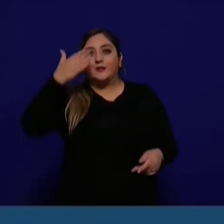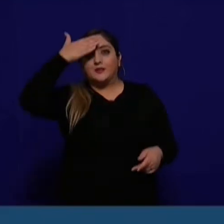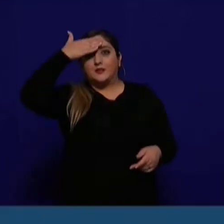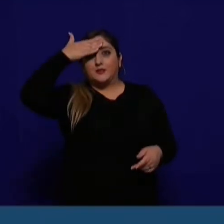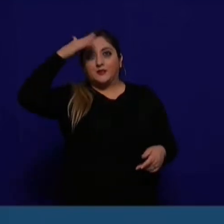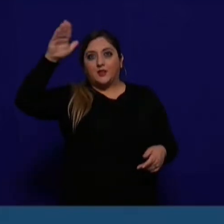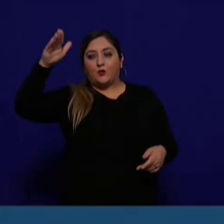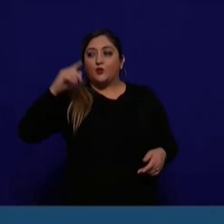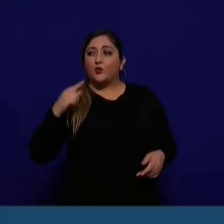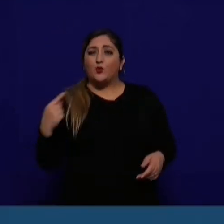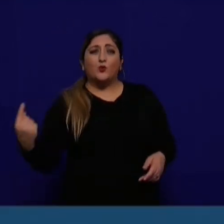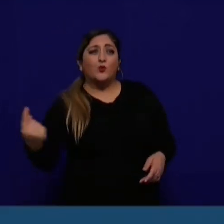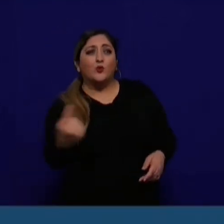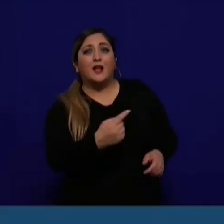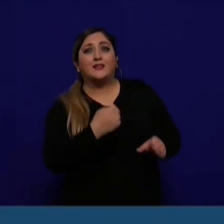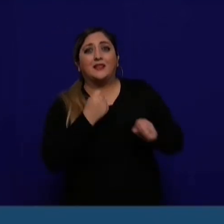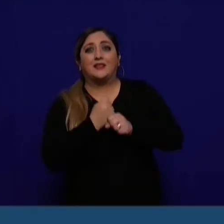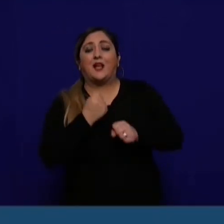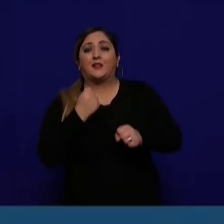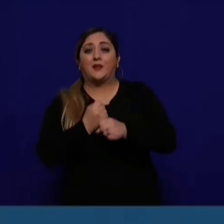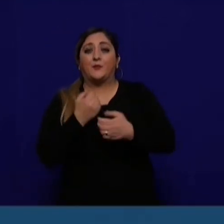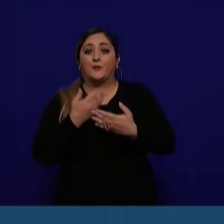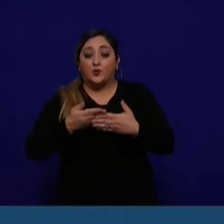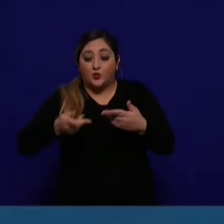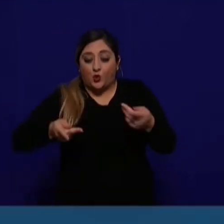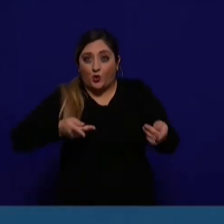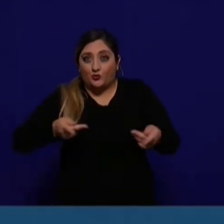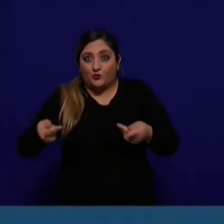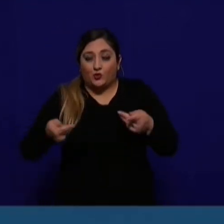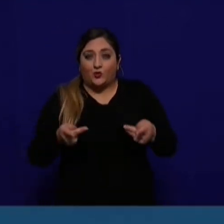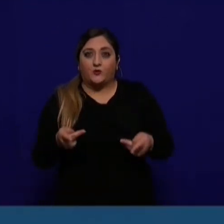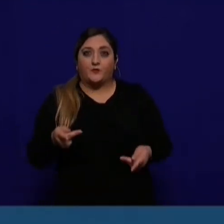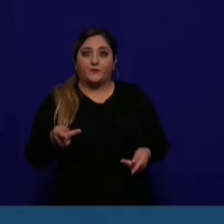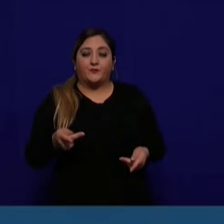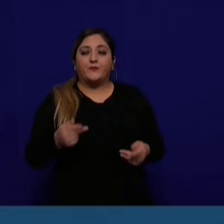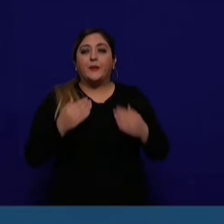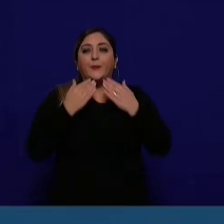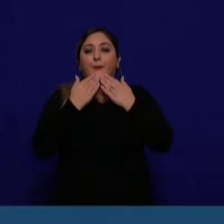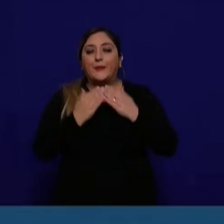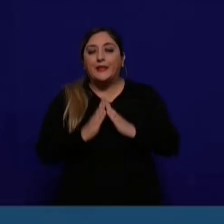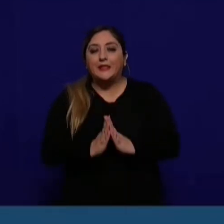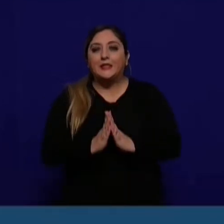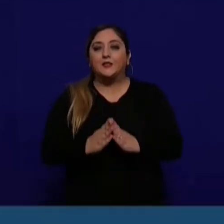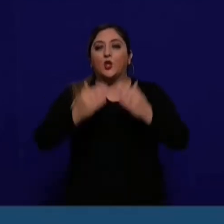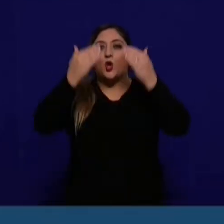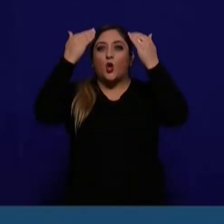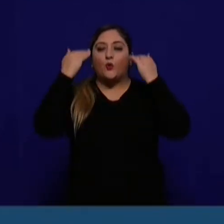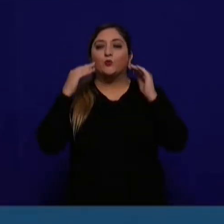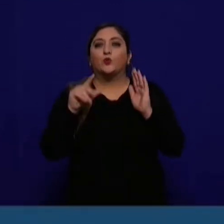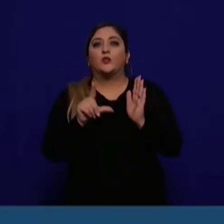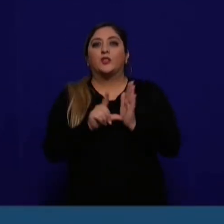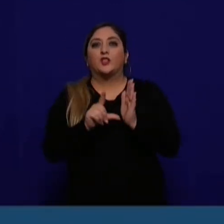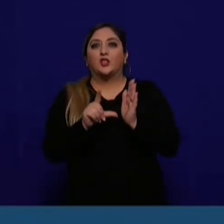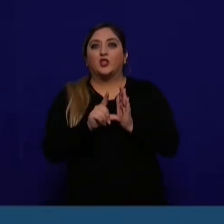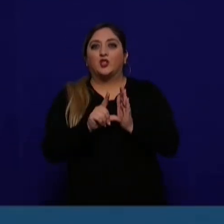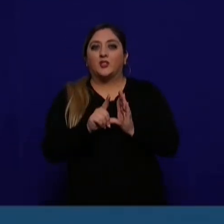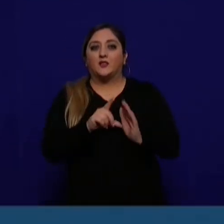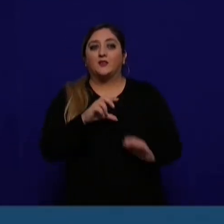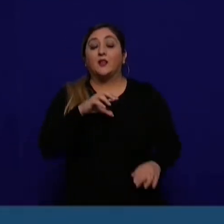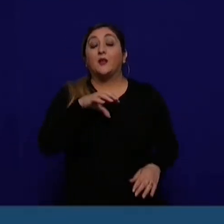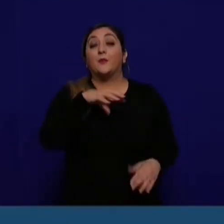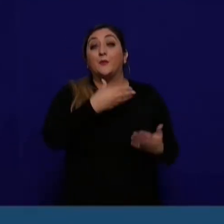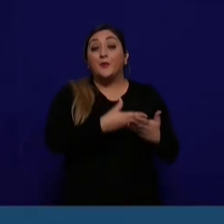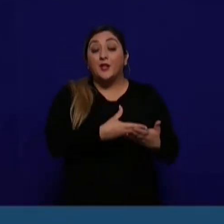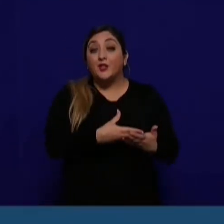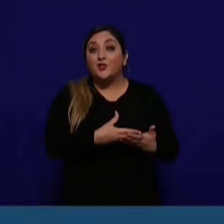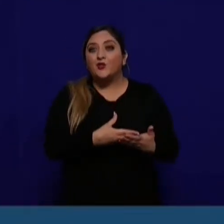qiegħed jikkontribwixxi għal kontroll ta' din il-pandemija. Iżjed ma aħna nżommu mal-miżuri li għandna fil-post, iżjed aħna nistgħu nżommu dawn in-numri